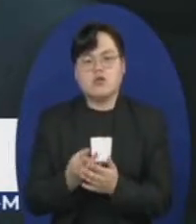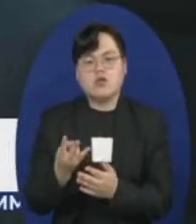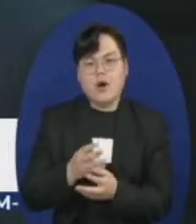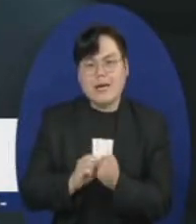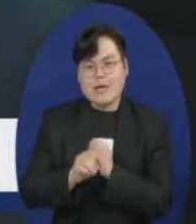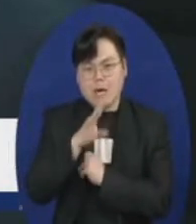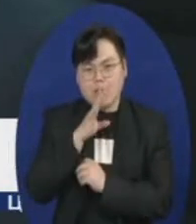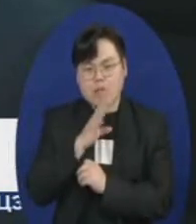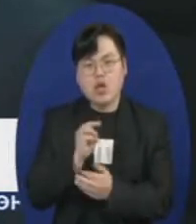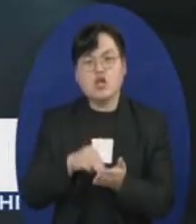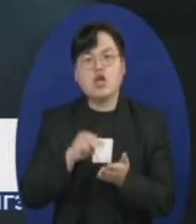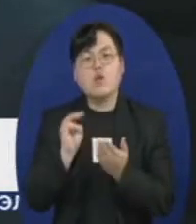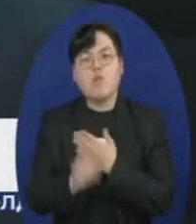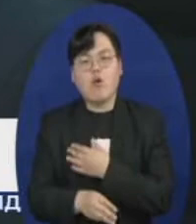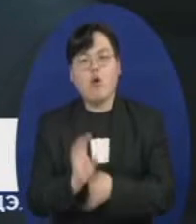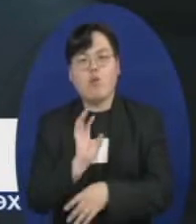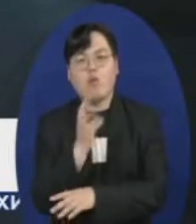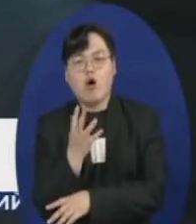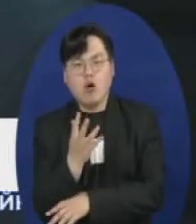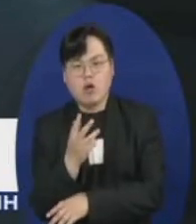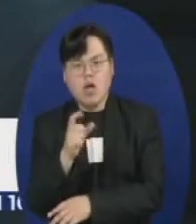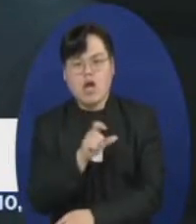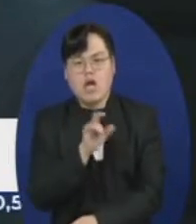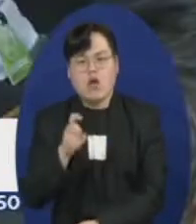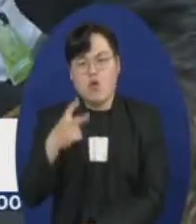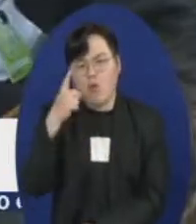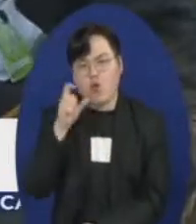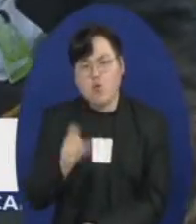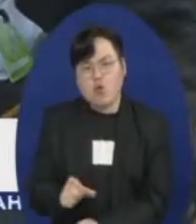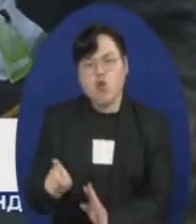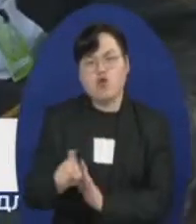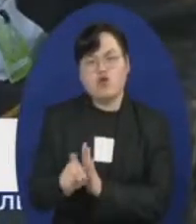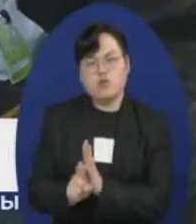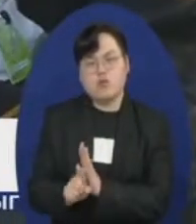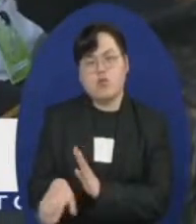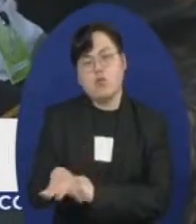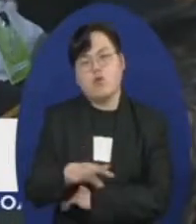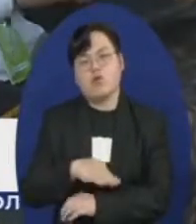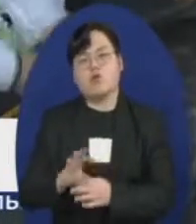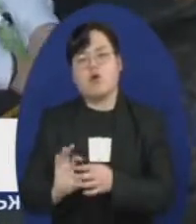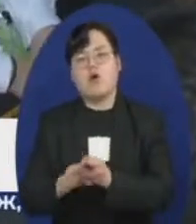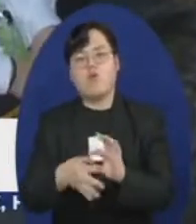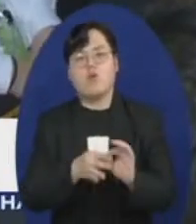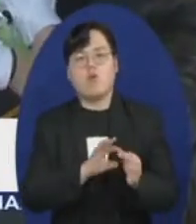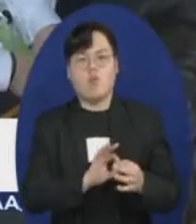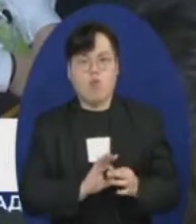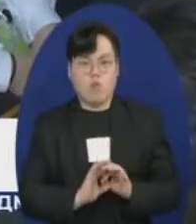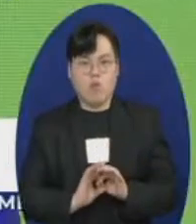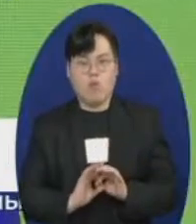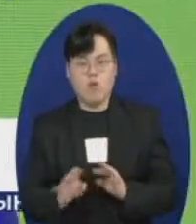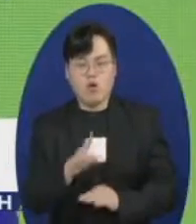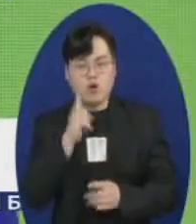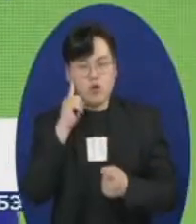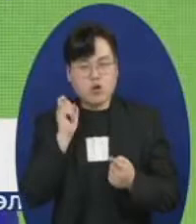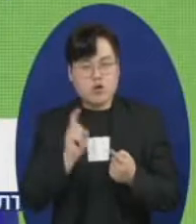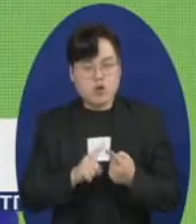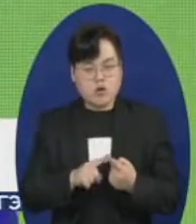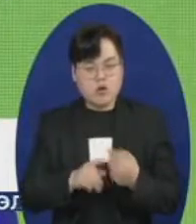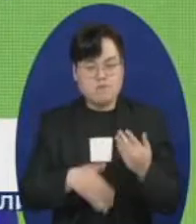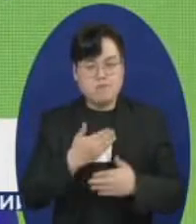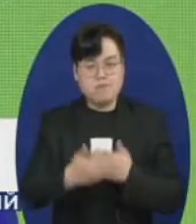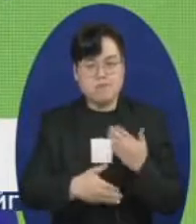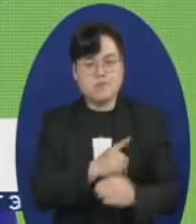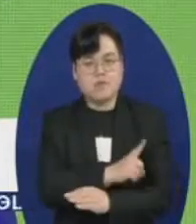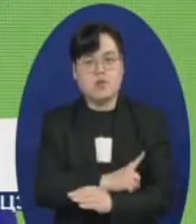байдал, тэр бүм мод, за эрүүл Монгол хүн үндэсний хөдөлгөөн хөтөлбөрүүд нь хоорондоо уялдаа холбоотой. Энэ зорилтууд үр дүнд